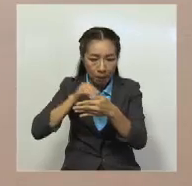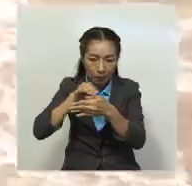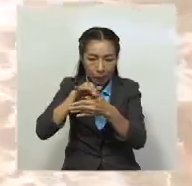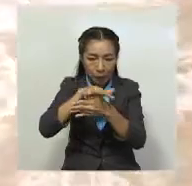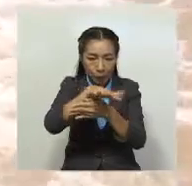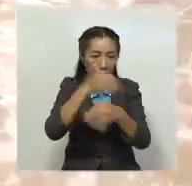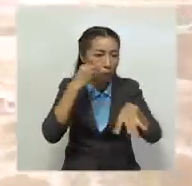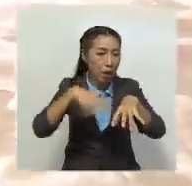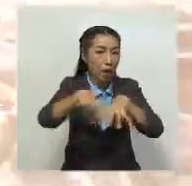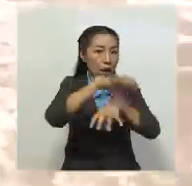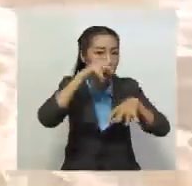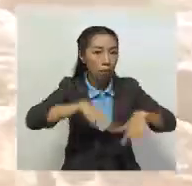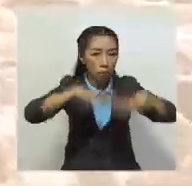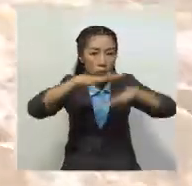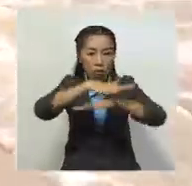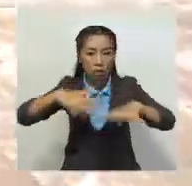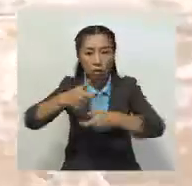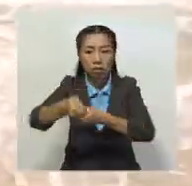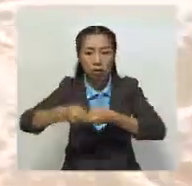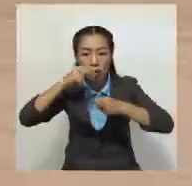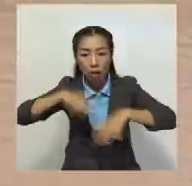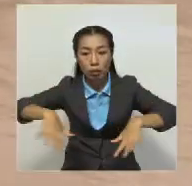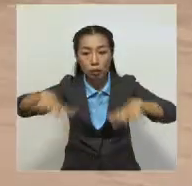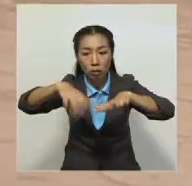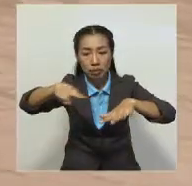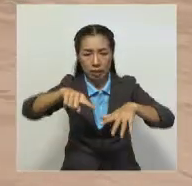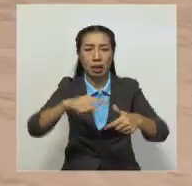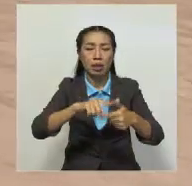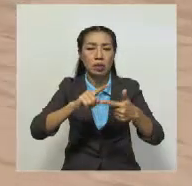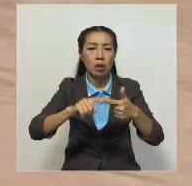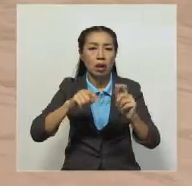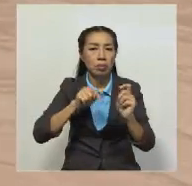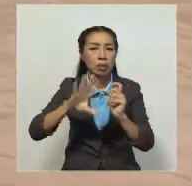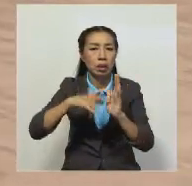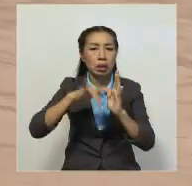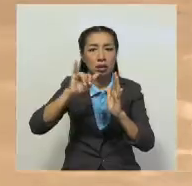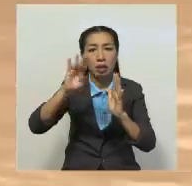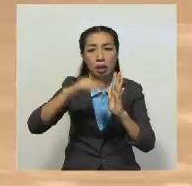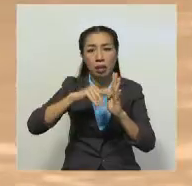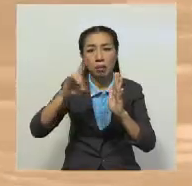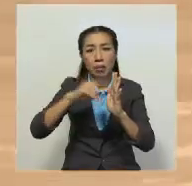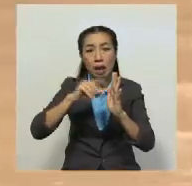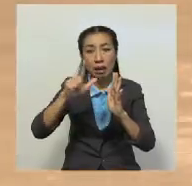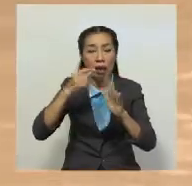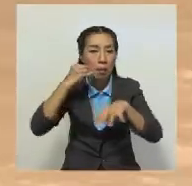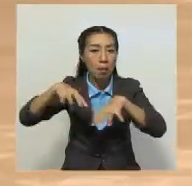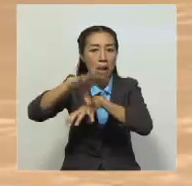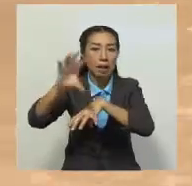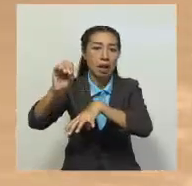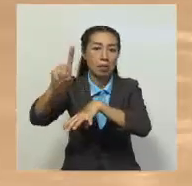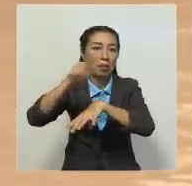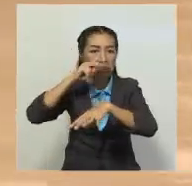านเรือนประชาชนแล้วก็พื้นที่การเกษตรที่อำเภอชัยบาดาลเนี่ยประชาชนได้รับความเดือดร้อนด้วยกัน51ครัวเรือน